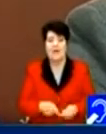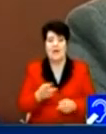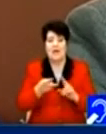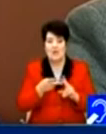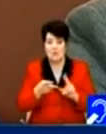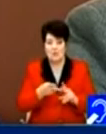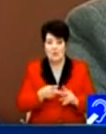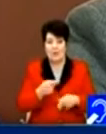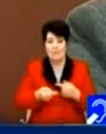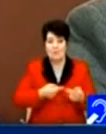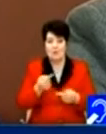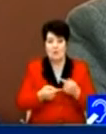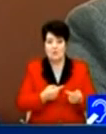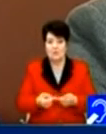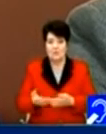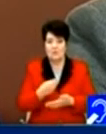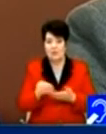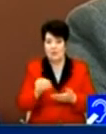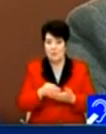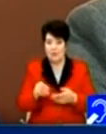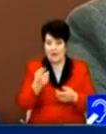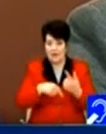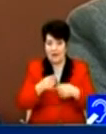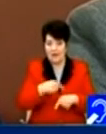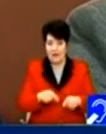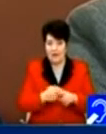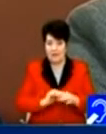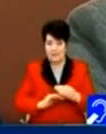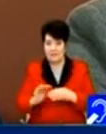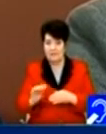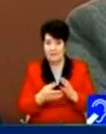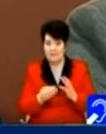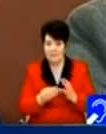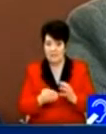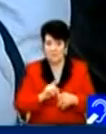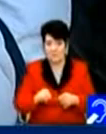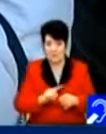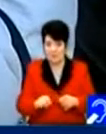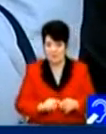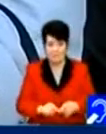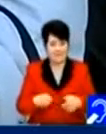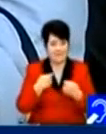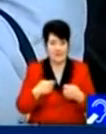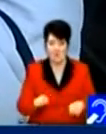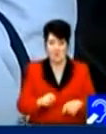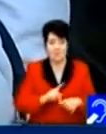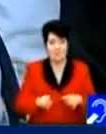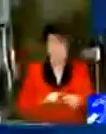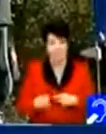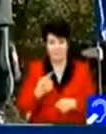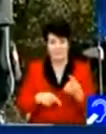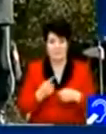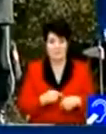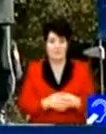demarăm procesul de recuperare a celui lot de pământ. Și asta se poate rezolva foarte repede. Foarte repede s-a vândut, foarte repede se poate